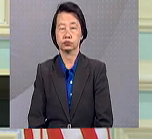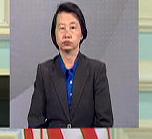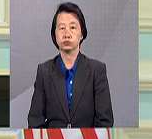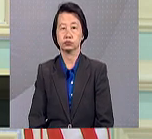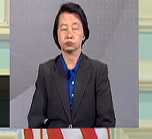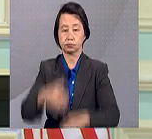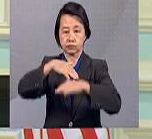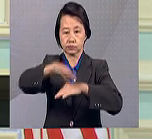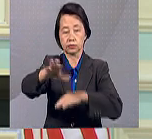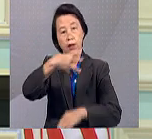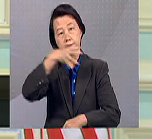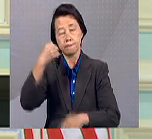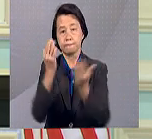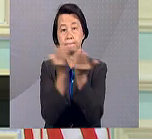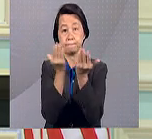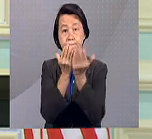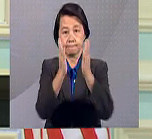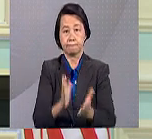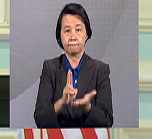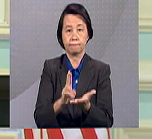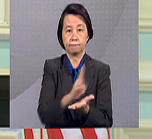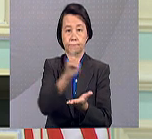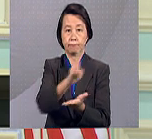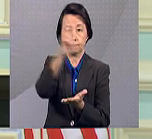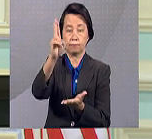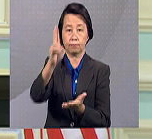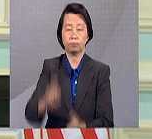Mengenai penghantaran pulang pelajar IPT,